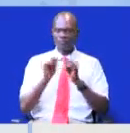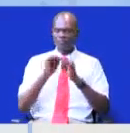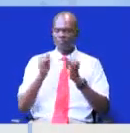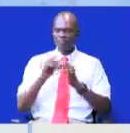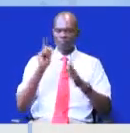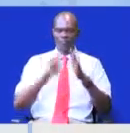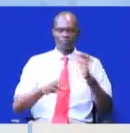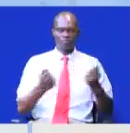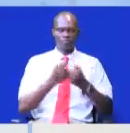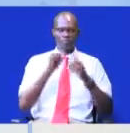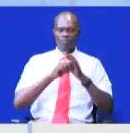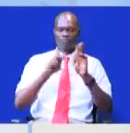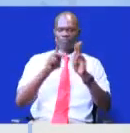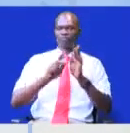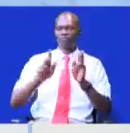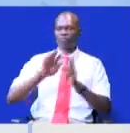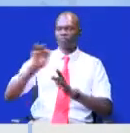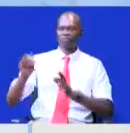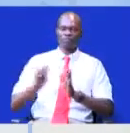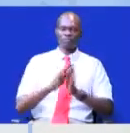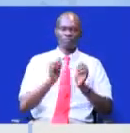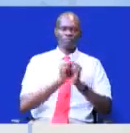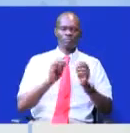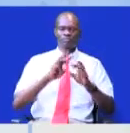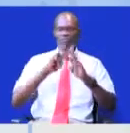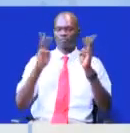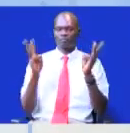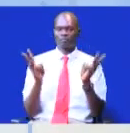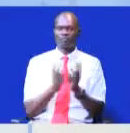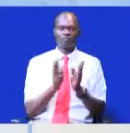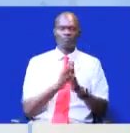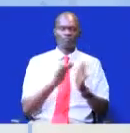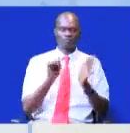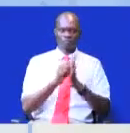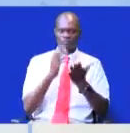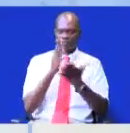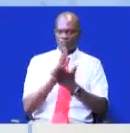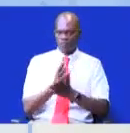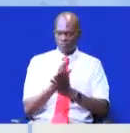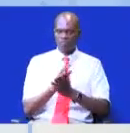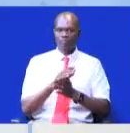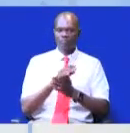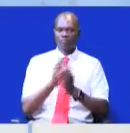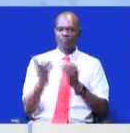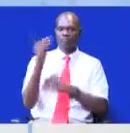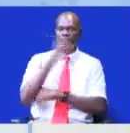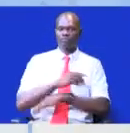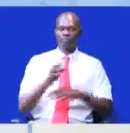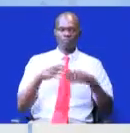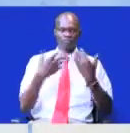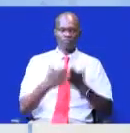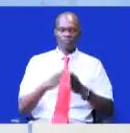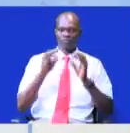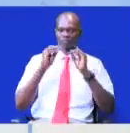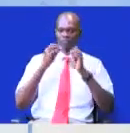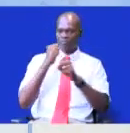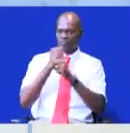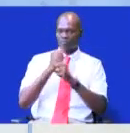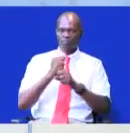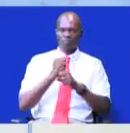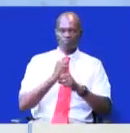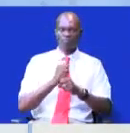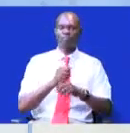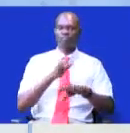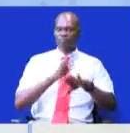mane otimore kaunti ma Kisumu kae kaachiel kod piny mangima. En ni en odiochieng mano mabende idhialo tich mano makare ma